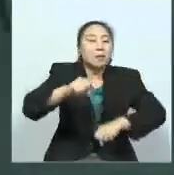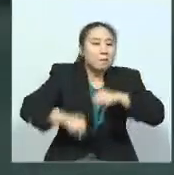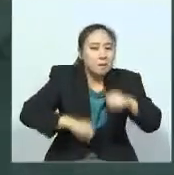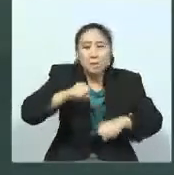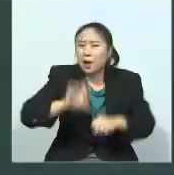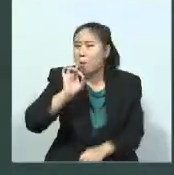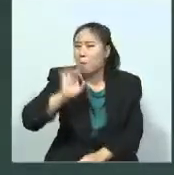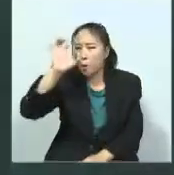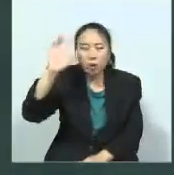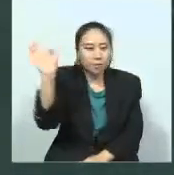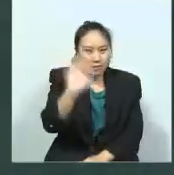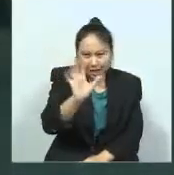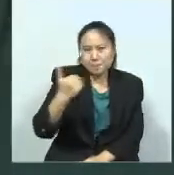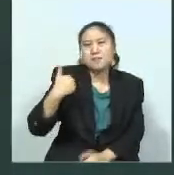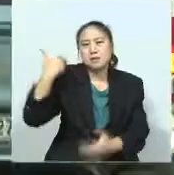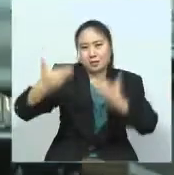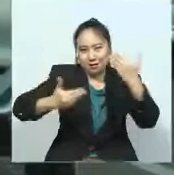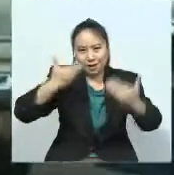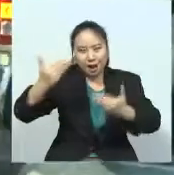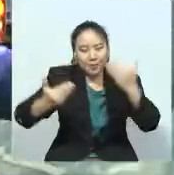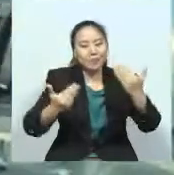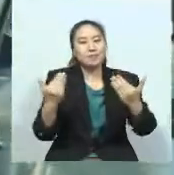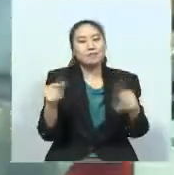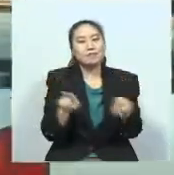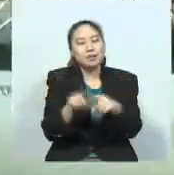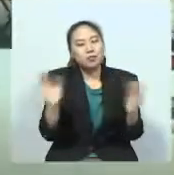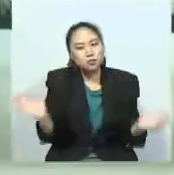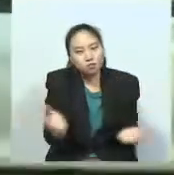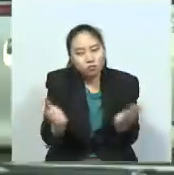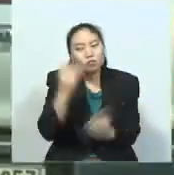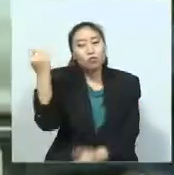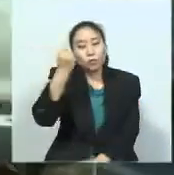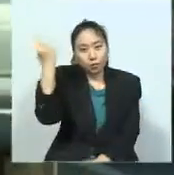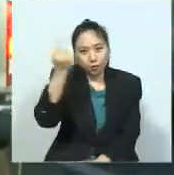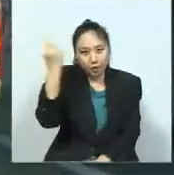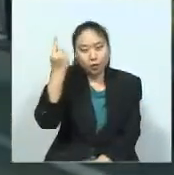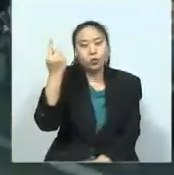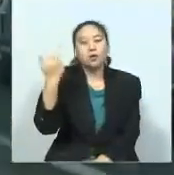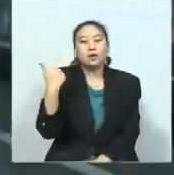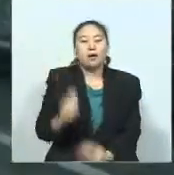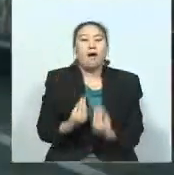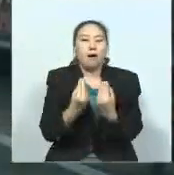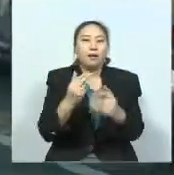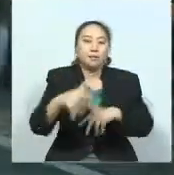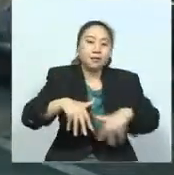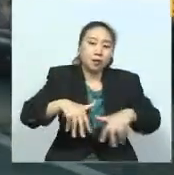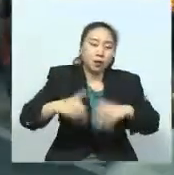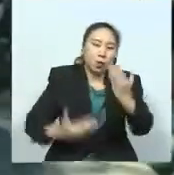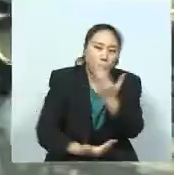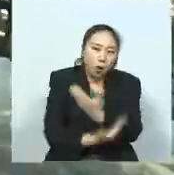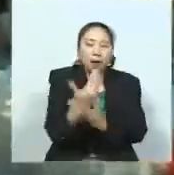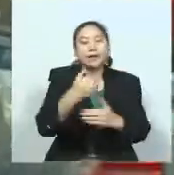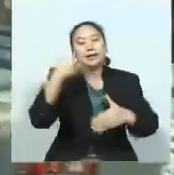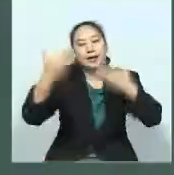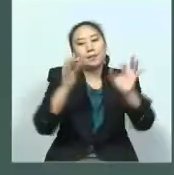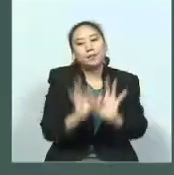เดียวแต่จะมีกิจกรรมเสริมขึ้นมาเรียกว่าอาจจะเป็นการรณรงค์เรื่องของการท่องเที่ยวไปในตัวแล้วก็คนให้คนในพื้นที่มีโอกาส